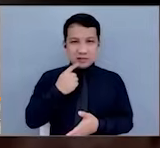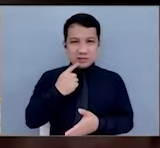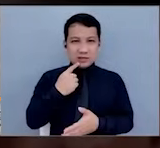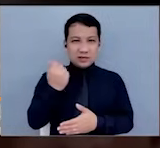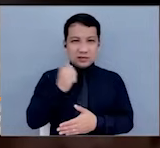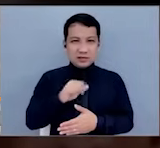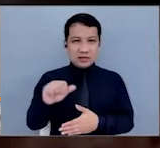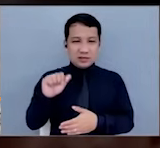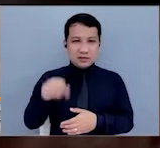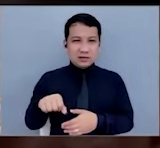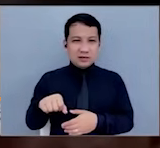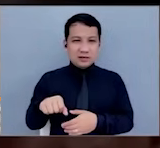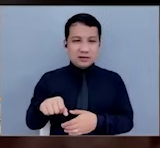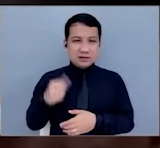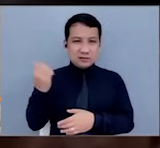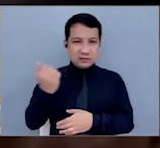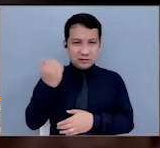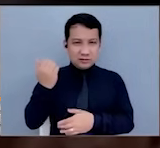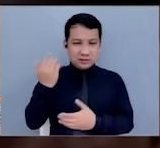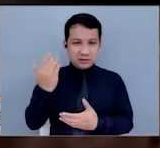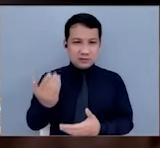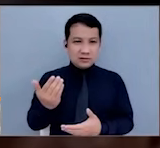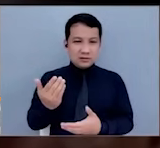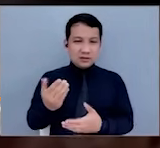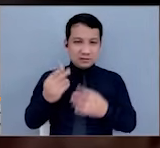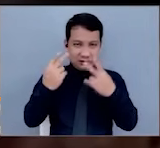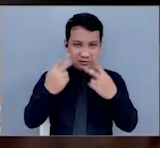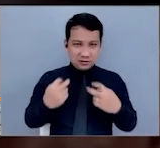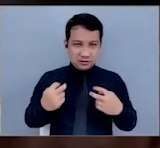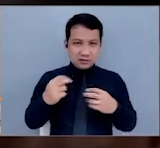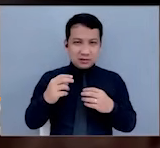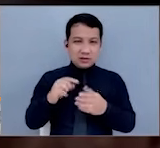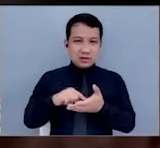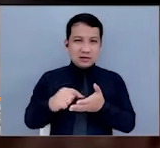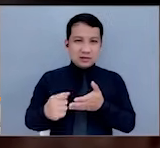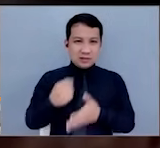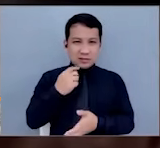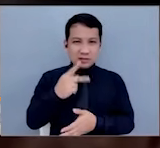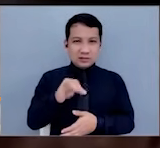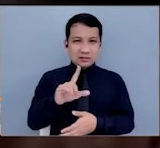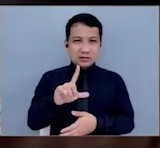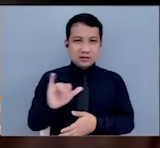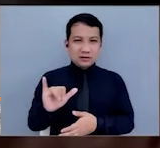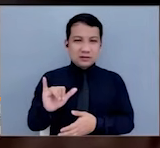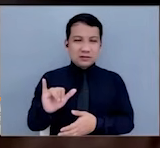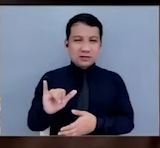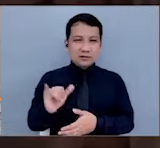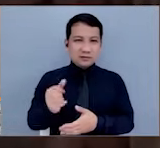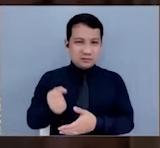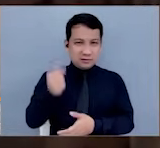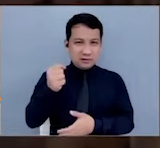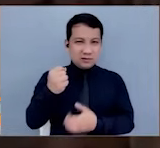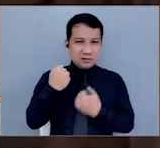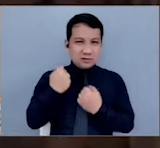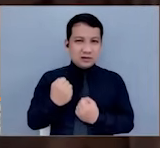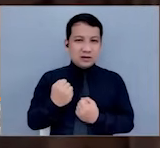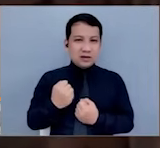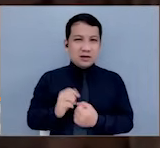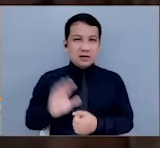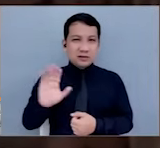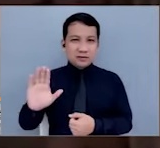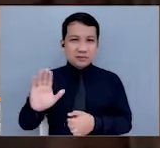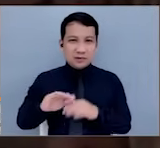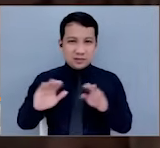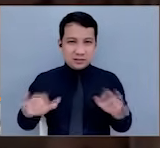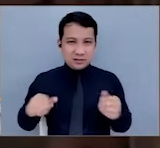baka magka-emergency. Sumasa ilalim na ngayon sa gamutan si Kelly at ang pinaghuhugutan niya ng kanyang lakas, ang kanyang mga